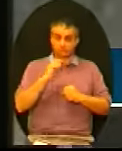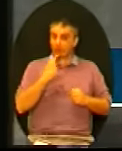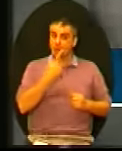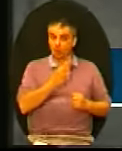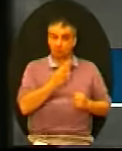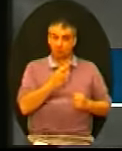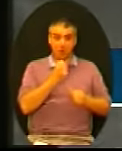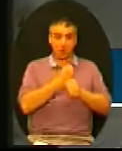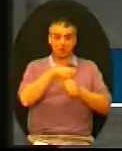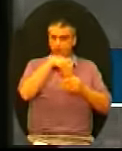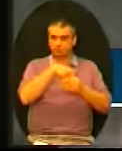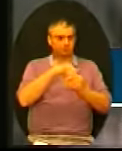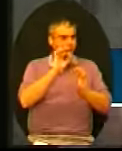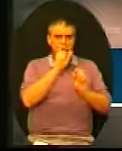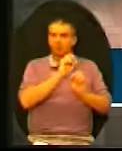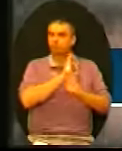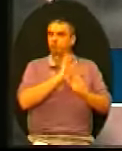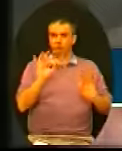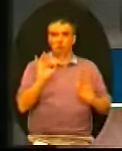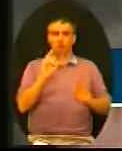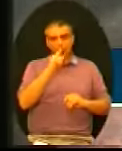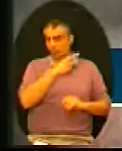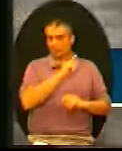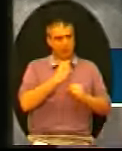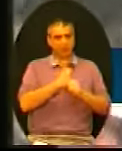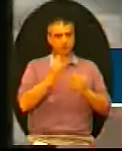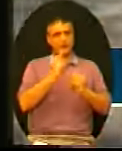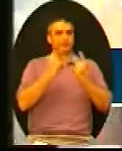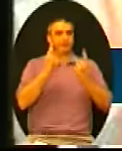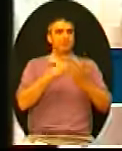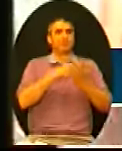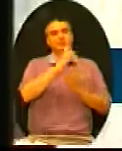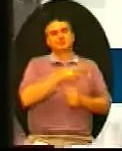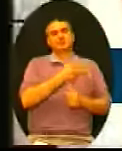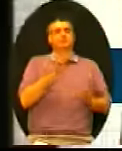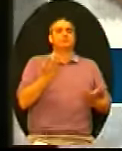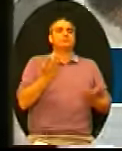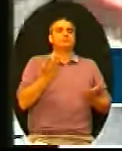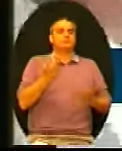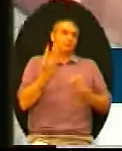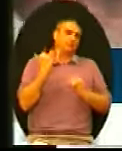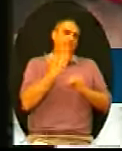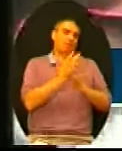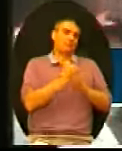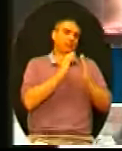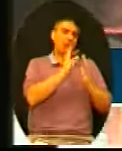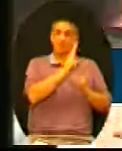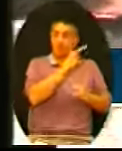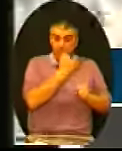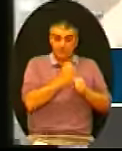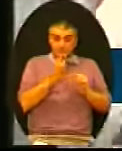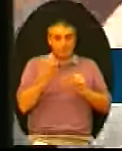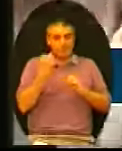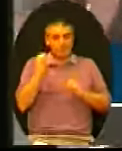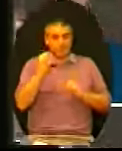את זה, שעובדים שם באמת אנשים מצוינים, אבל הם גם לא יעשו דברים חריגים, כי הם צריכים בסוף החודש להביא משכורת הביתה, וברגע שהם